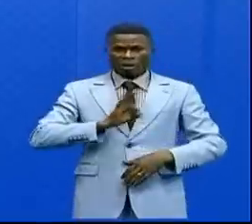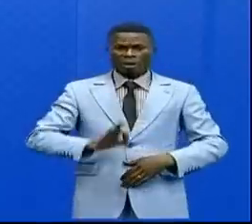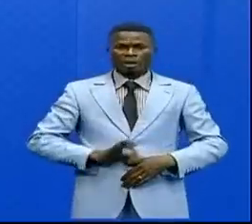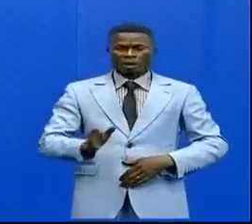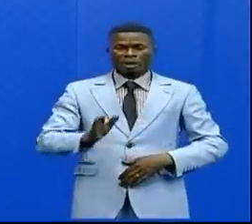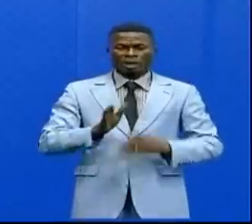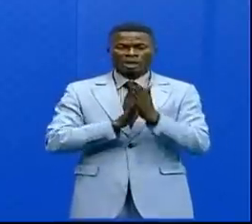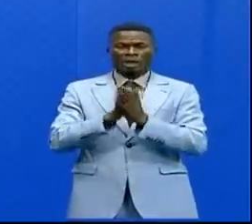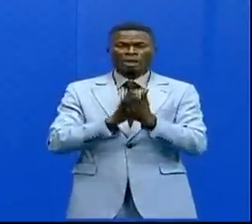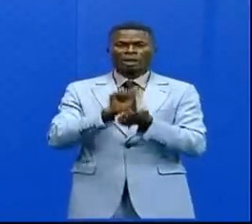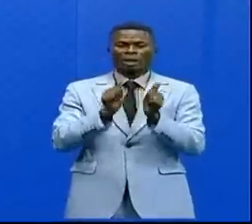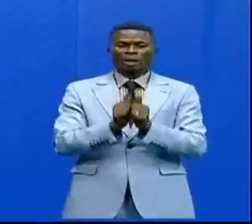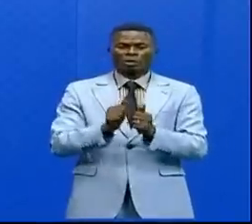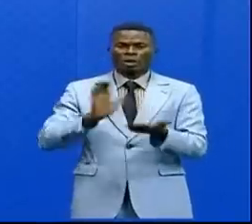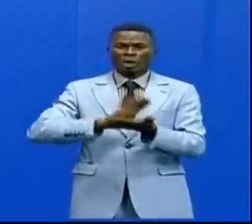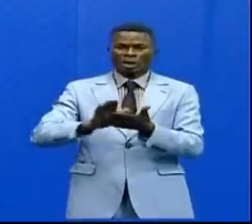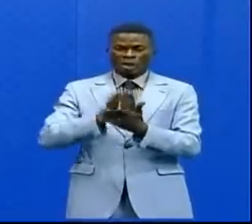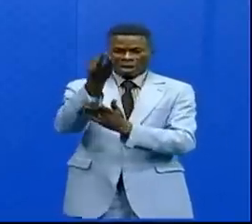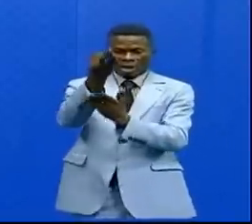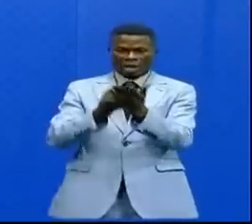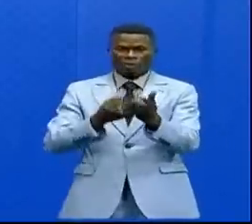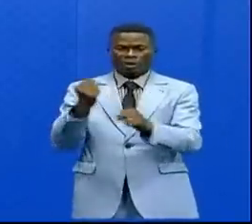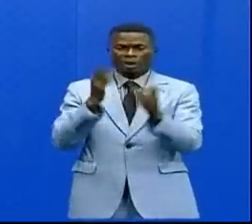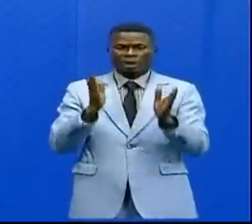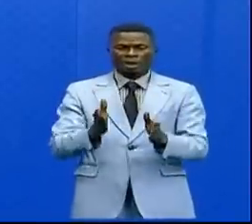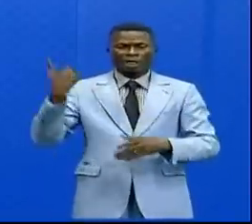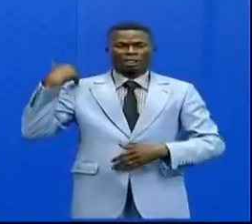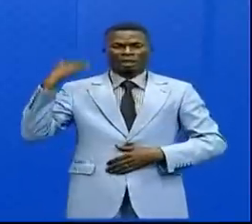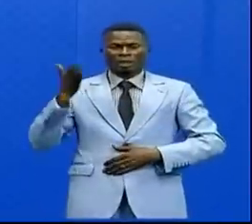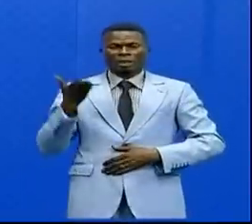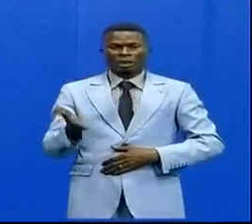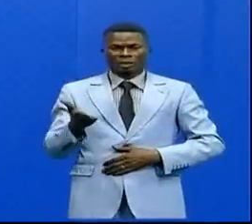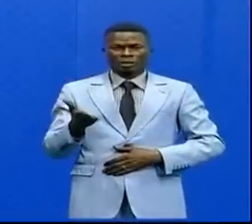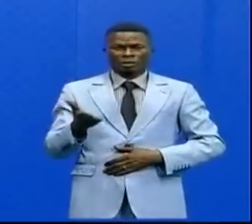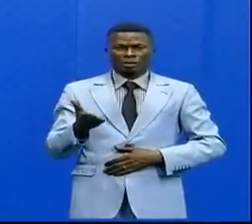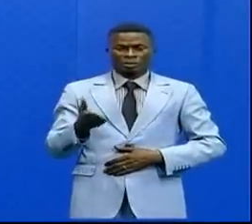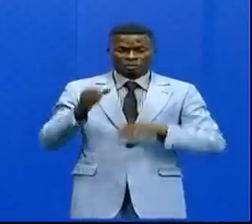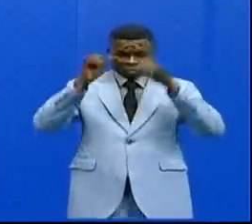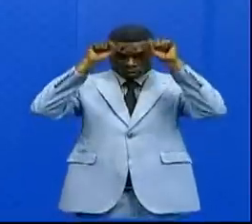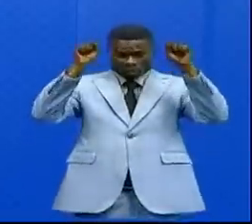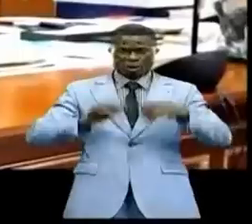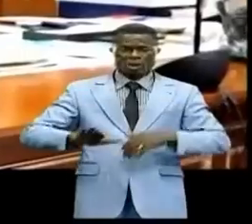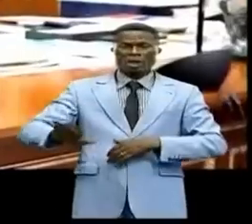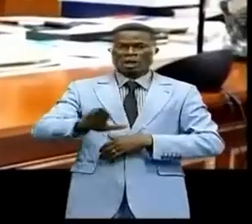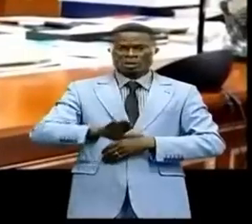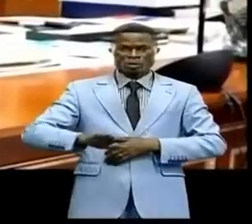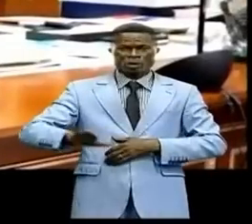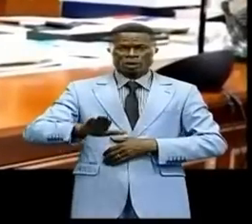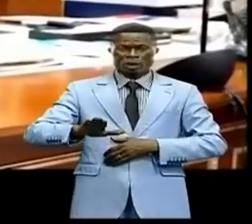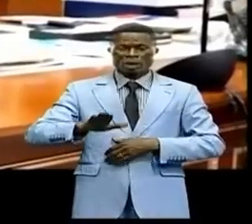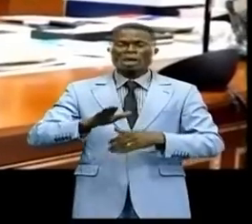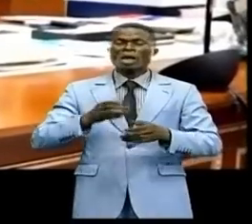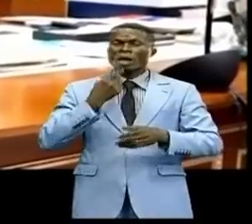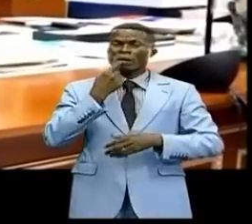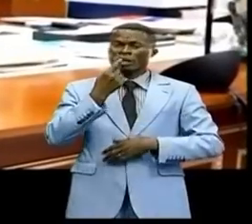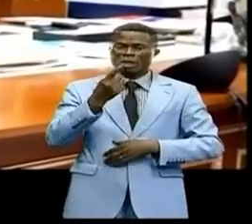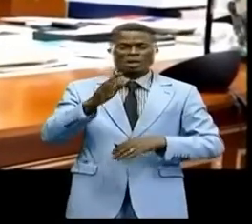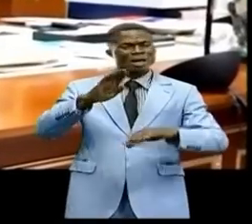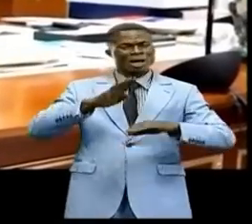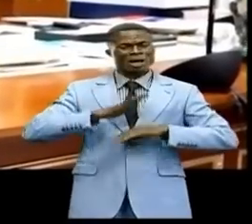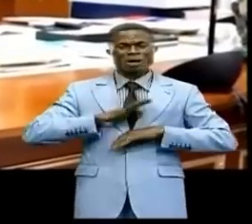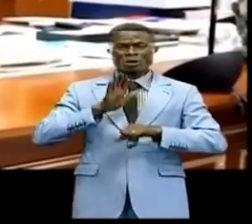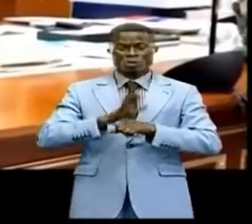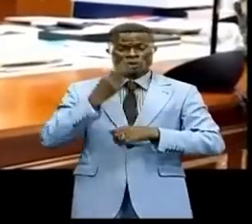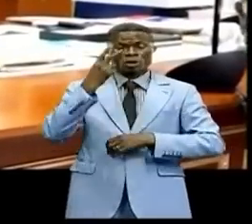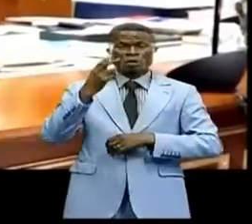a porté sur les nettoyages du fichier des agents et fonctionnaires de l'État. Le président de la République a exprimé sa satisfaction de